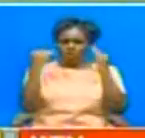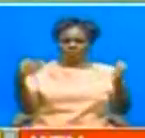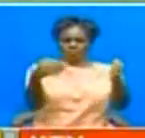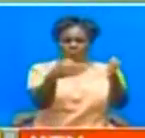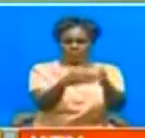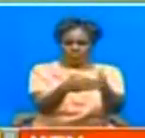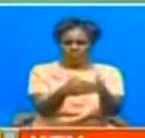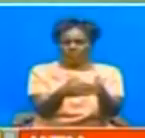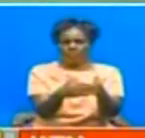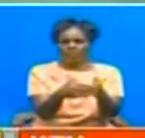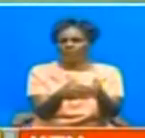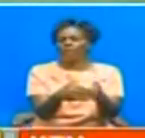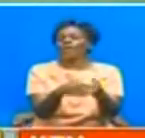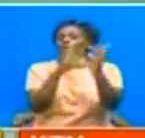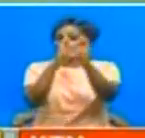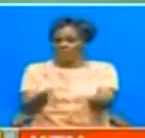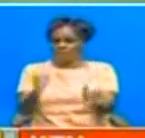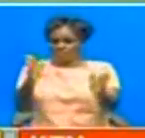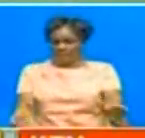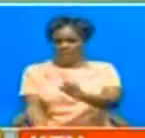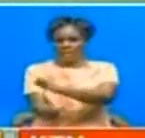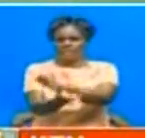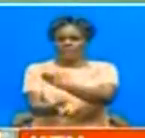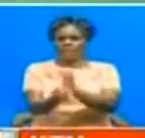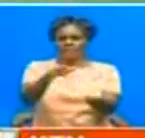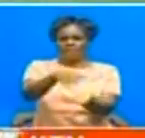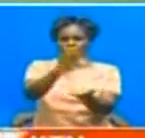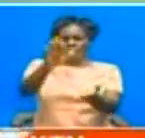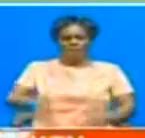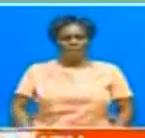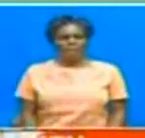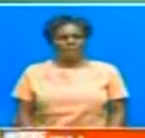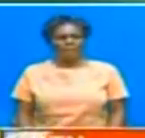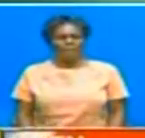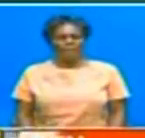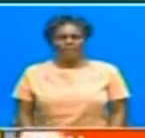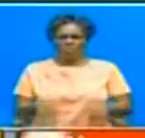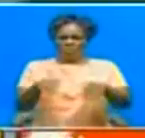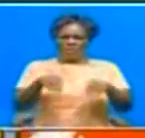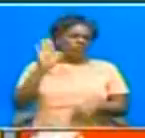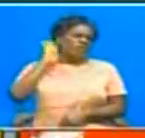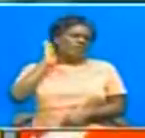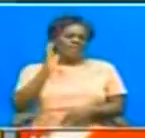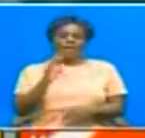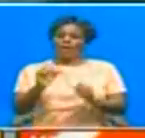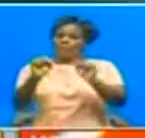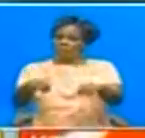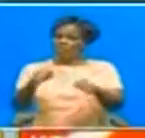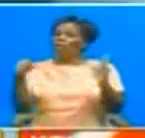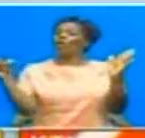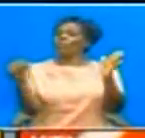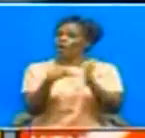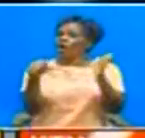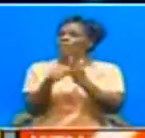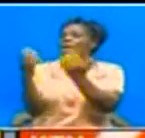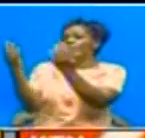kusimamisha kushtakiwa kwao. Elvis Kosgei na maelezo zaidi. To hear from who? From God. Huenda chuma kimotoni kwa